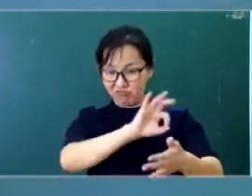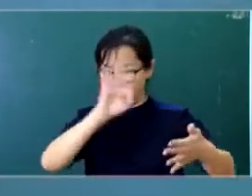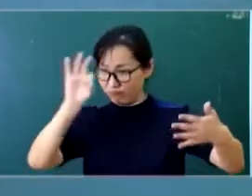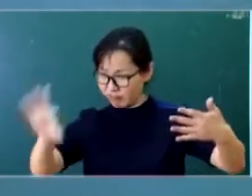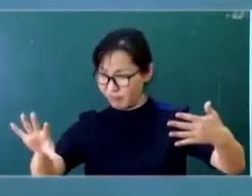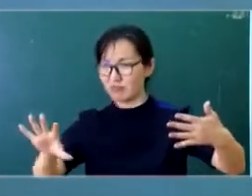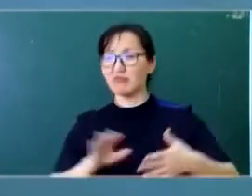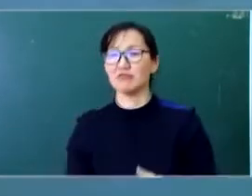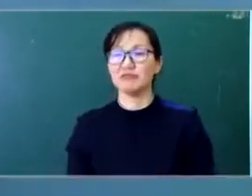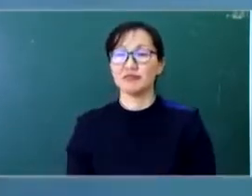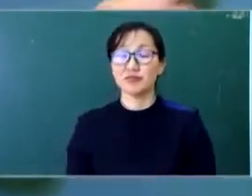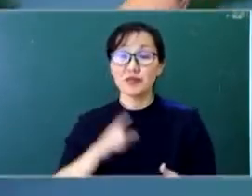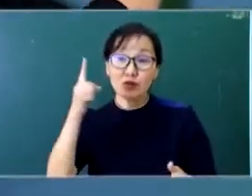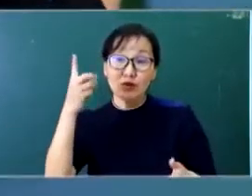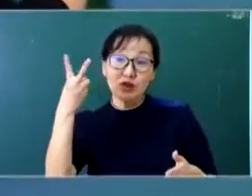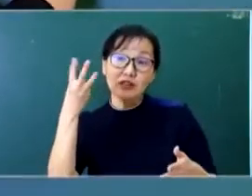илэрхийлье.